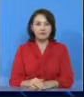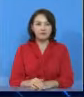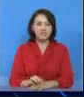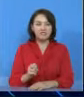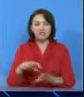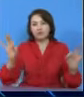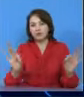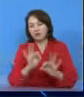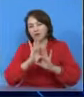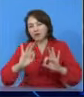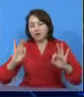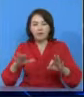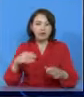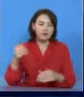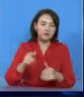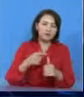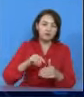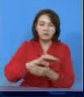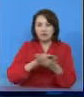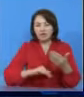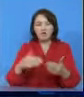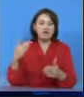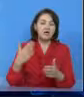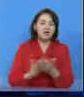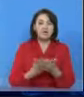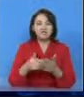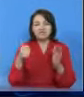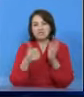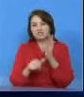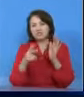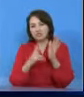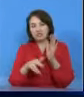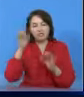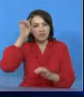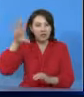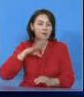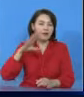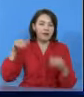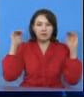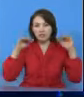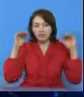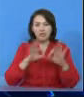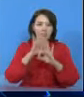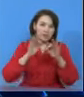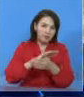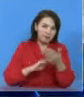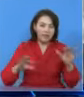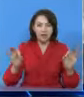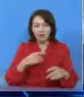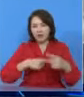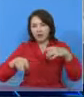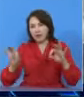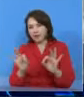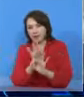Сәйгүлік әнінің әуенін Табылды Досымов жазды. 80 жылдары студенттердің арасында танымал болды. Алғашында элегия атауымен жазылған өлең, кейін